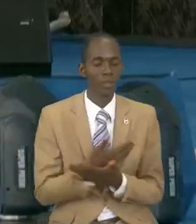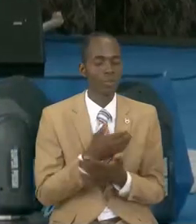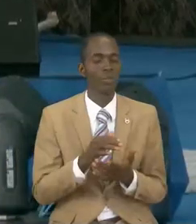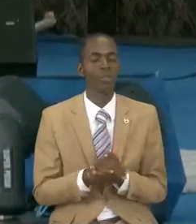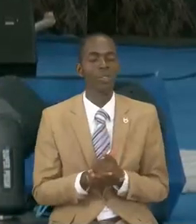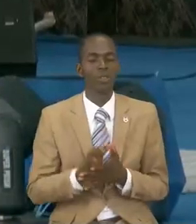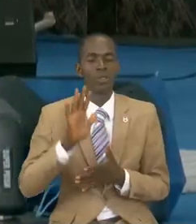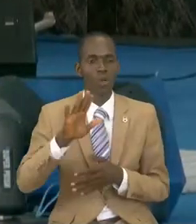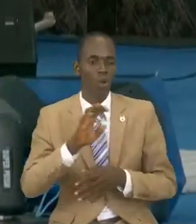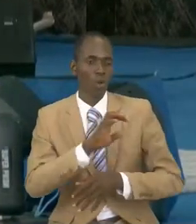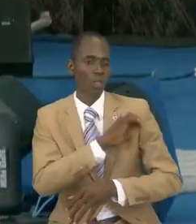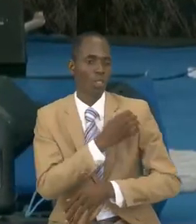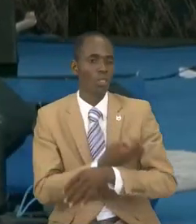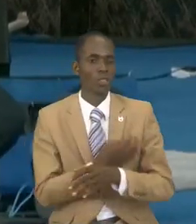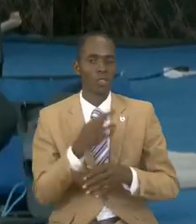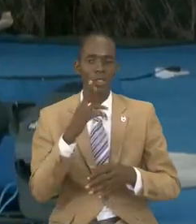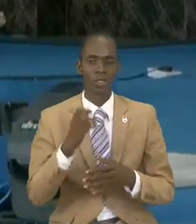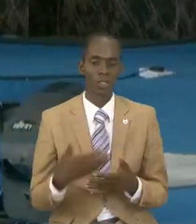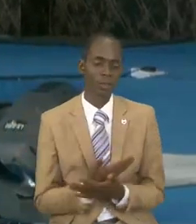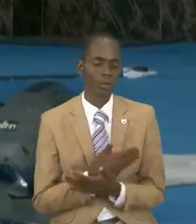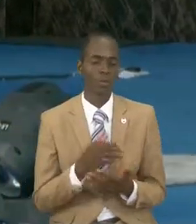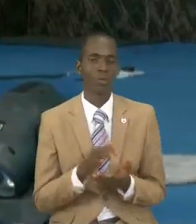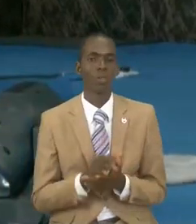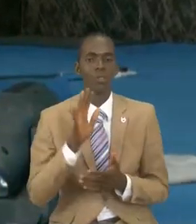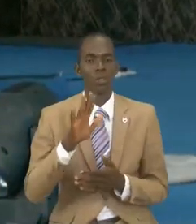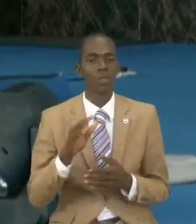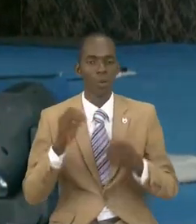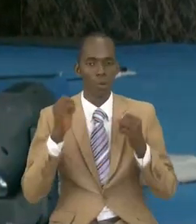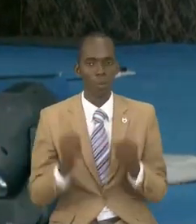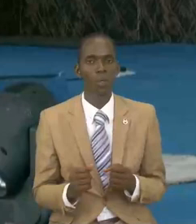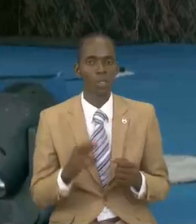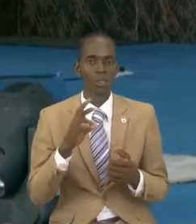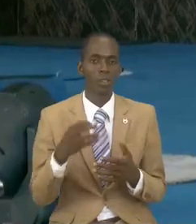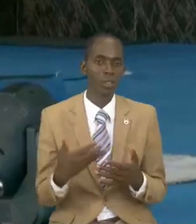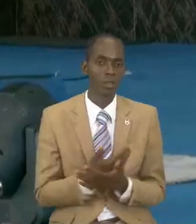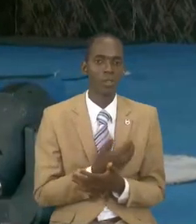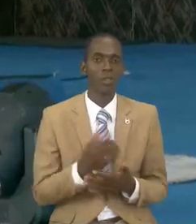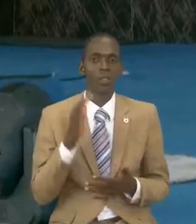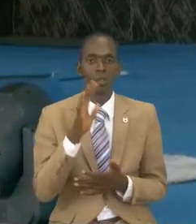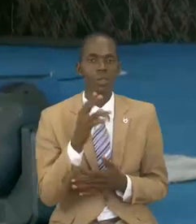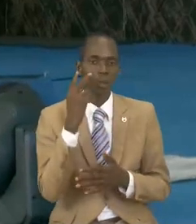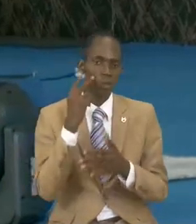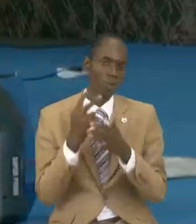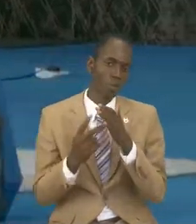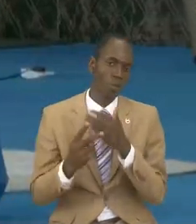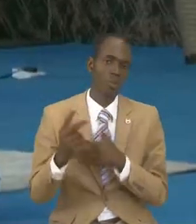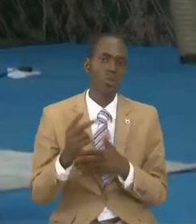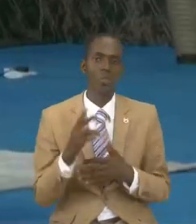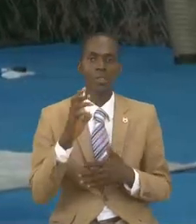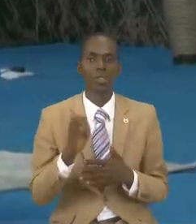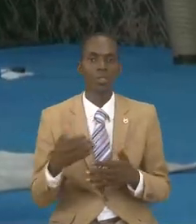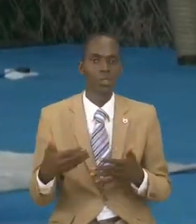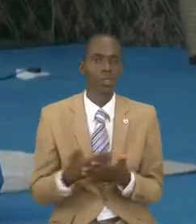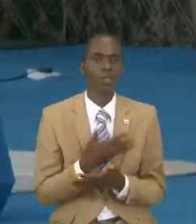votre énergie est renouvelée, votre puissance est renouvelée, votre vision est